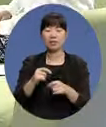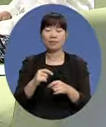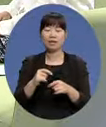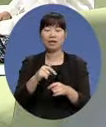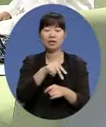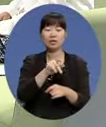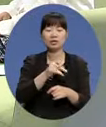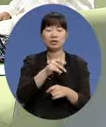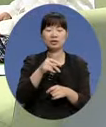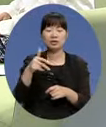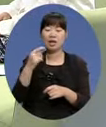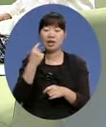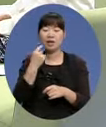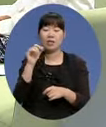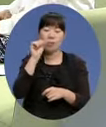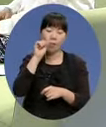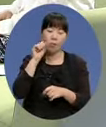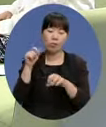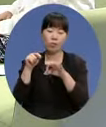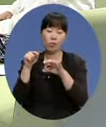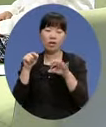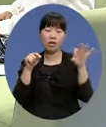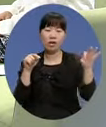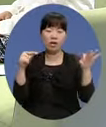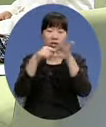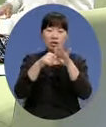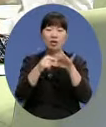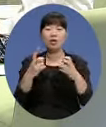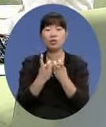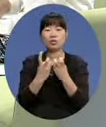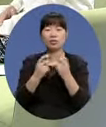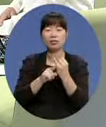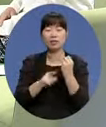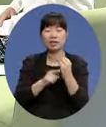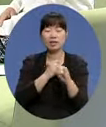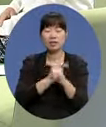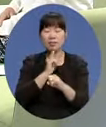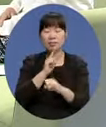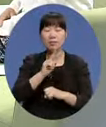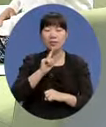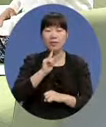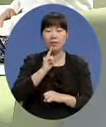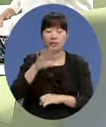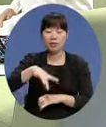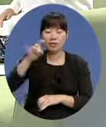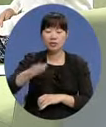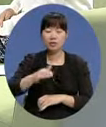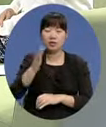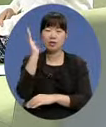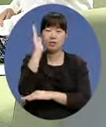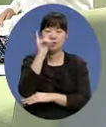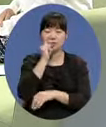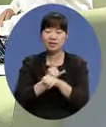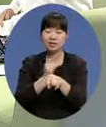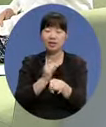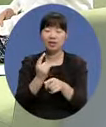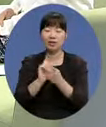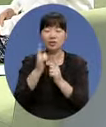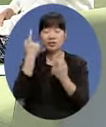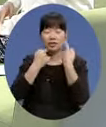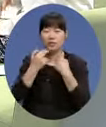어떻게 만나서 아이가 네. 만들어지냐라고 그런 얘기를 해야 되나라고 생각하시는데, 우리는 그것도 이렇게 원론적인 것부터 제대로 설명해야 서로 상처 안 받을 것